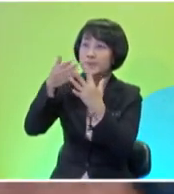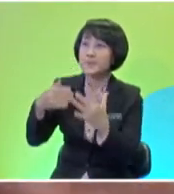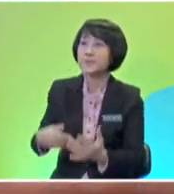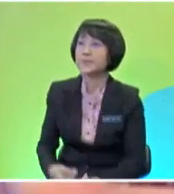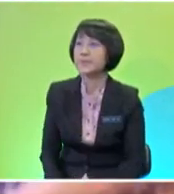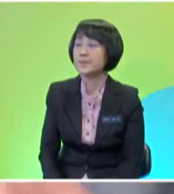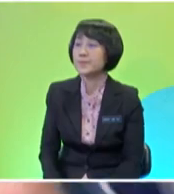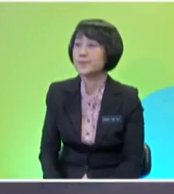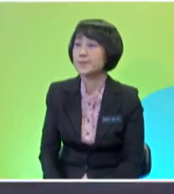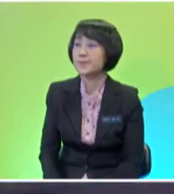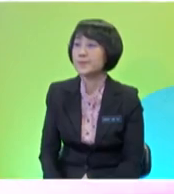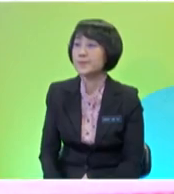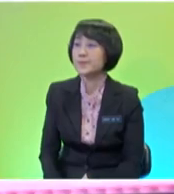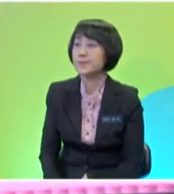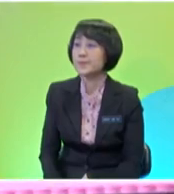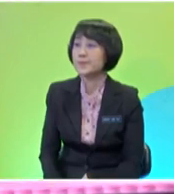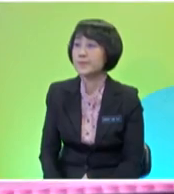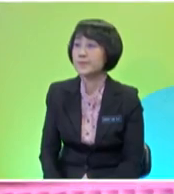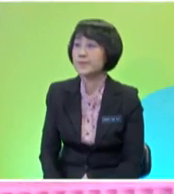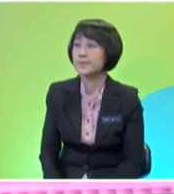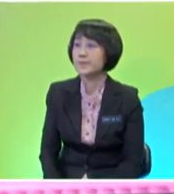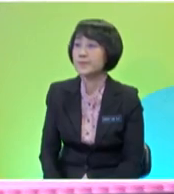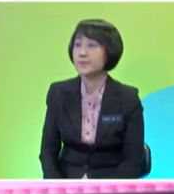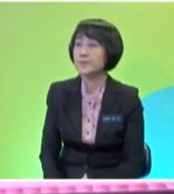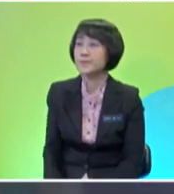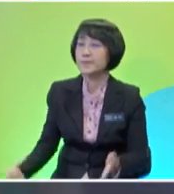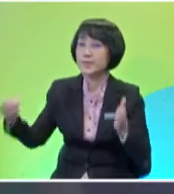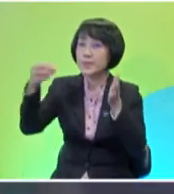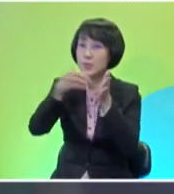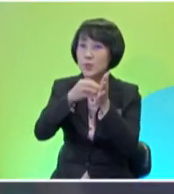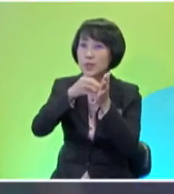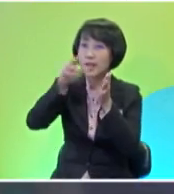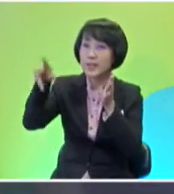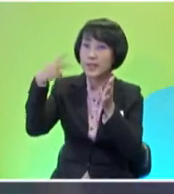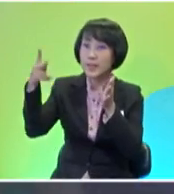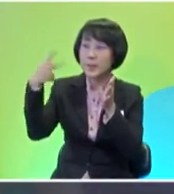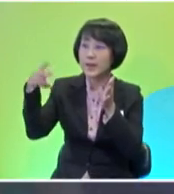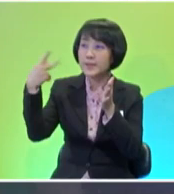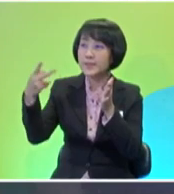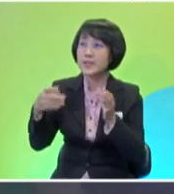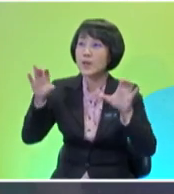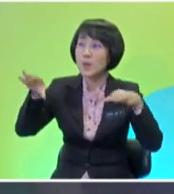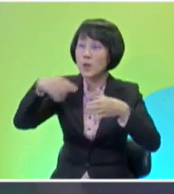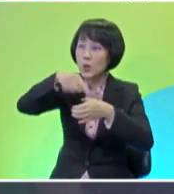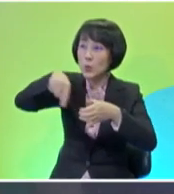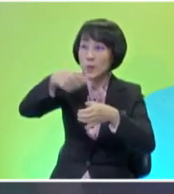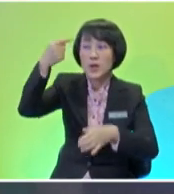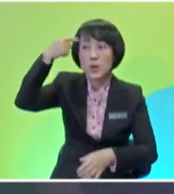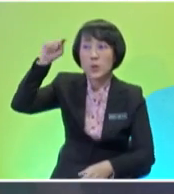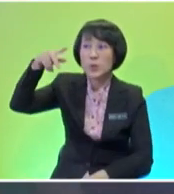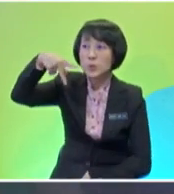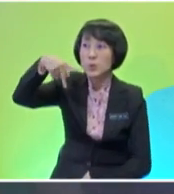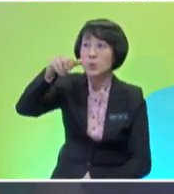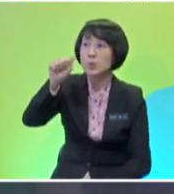Okey, dah selesai. Okay, dan lagi masukkan satu, kipas. Ya, masukkan kipas. Mm-hmm. Okay, dan lagi satu, jangan lupa buat lubang untuk panel solar. Sebab panel solar ni pun